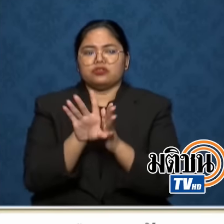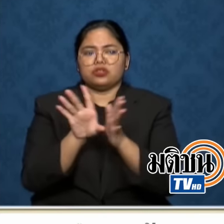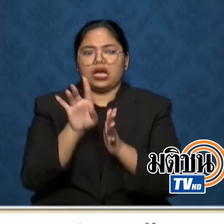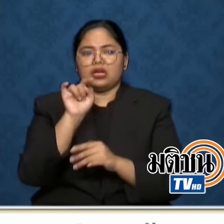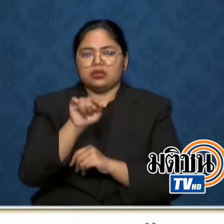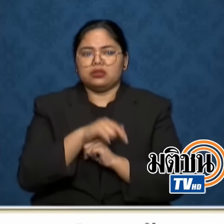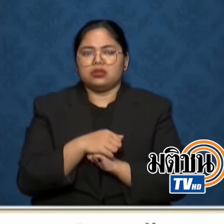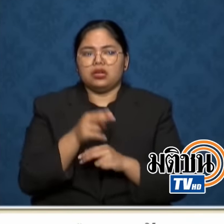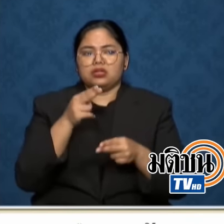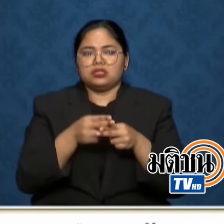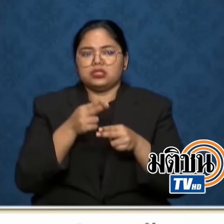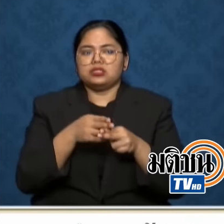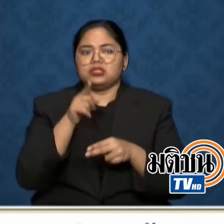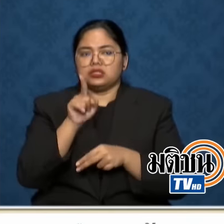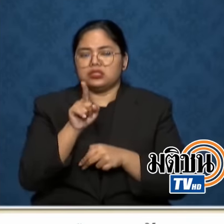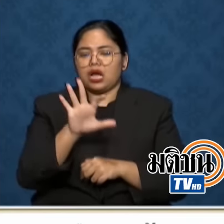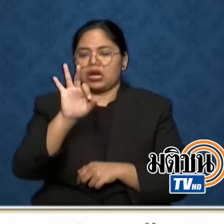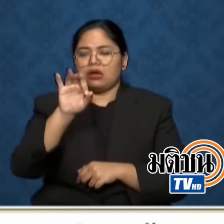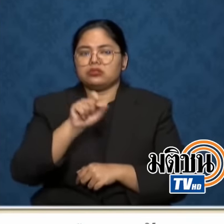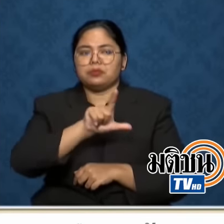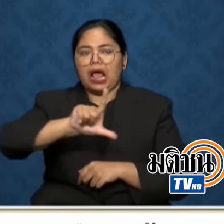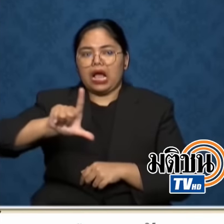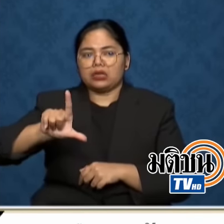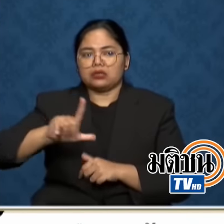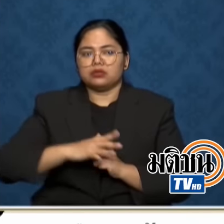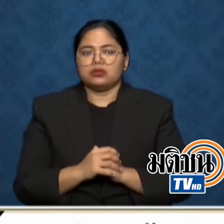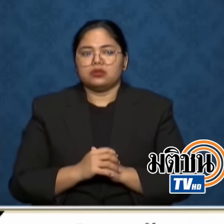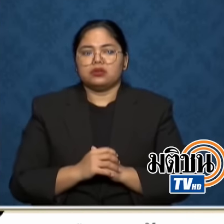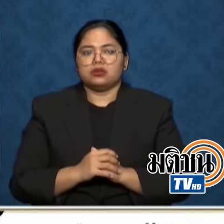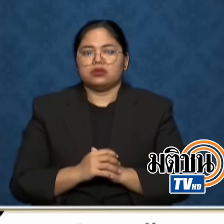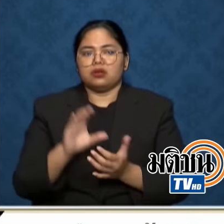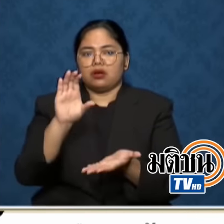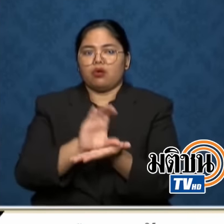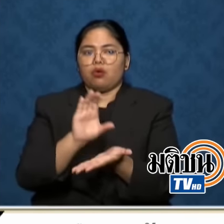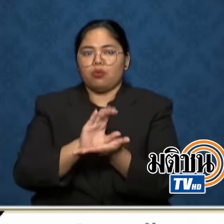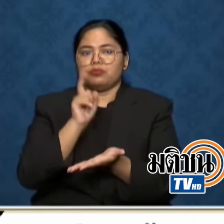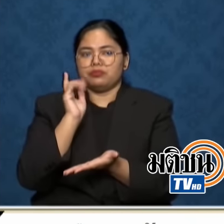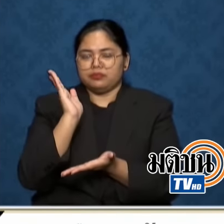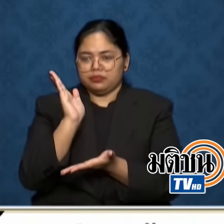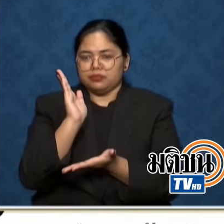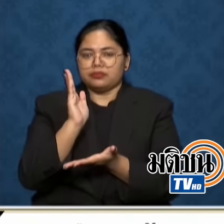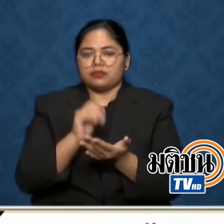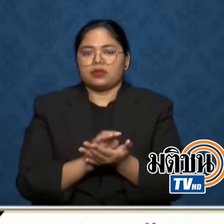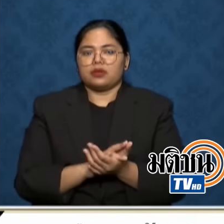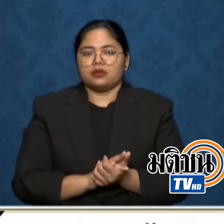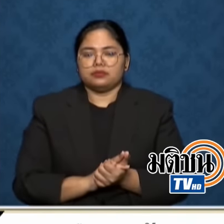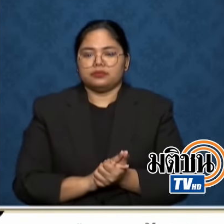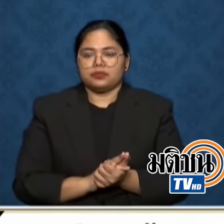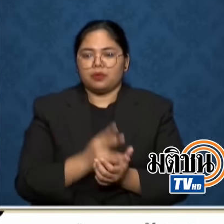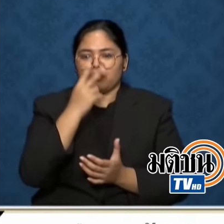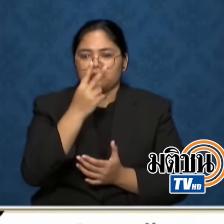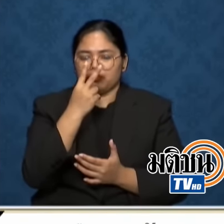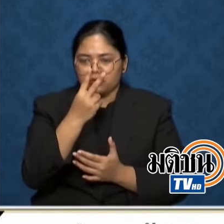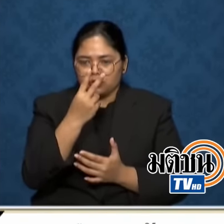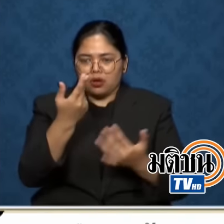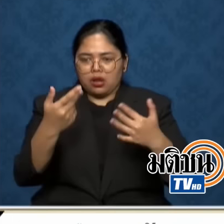อนหลังเปลี่ยนมาเป็นชื่อสเปซ90ล้านครับโอ้โหดีมากเลยเพอร์โพสซอลมาในที่ประชุมในรายงานการประชุมที่ผมหาได้ย